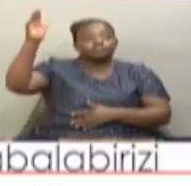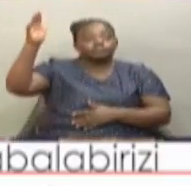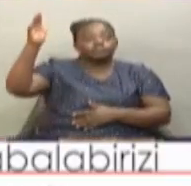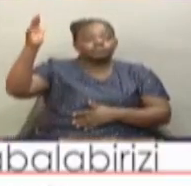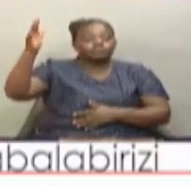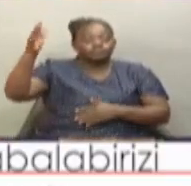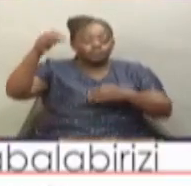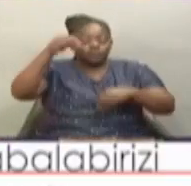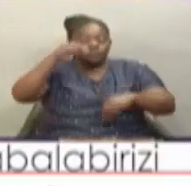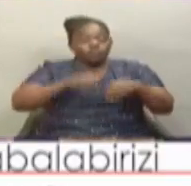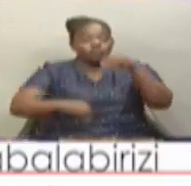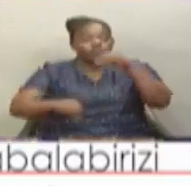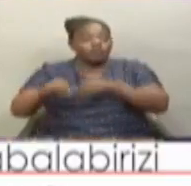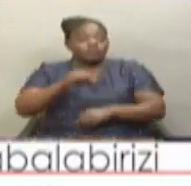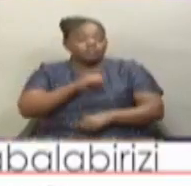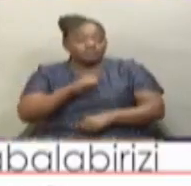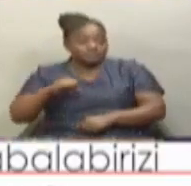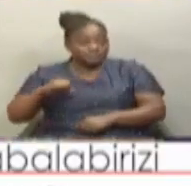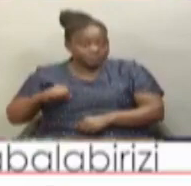akalulu okuliwakanya